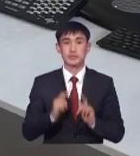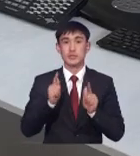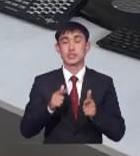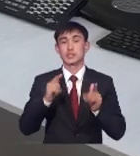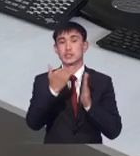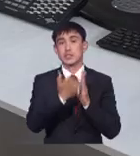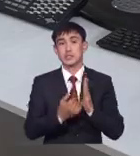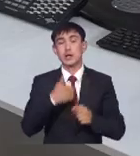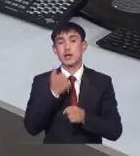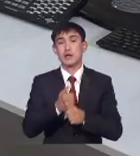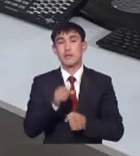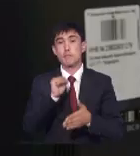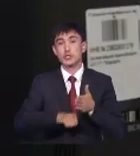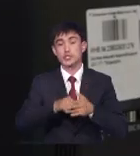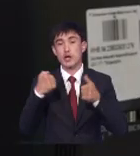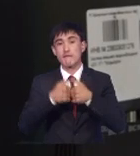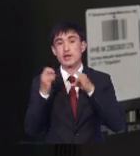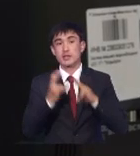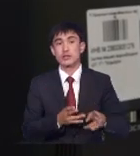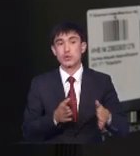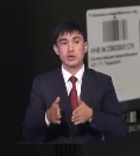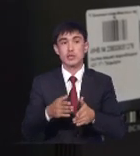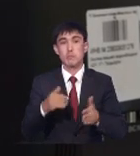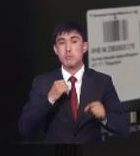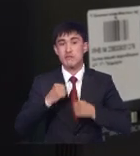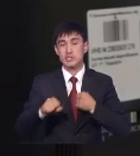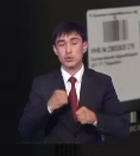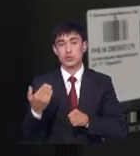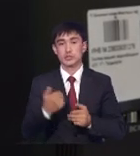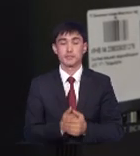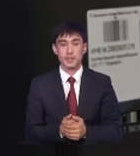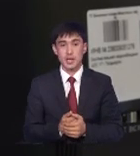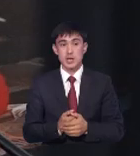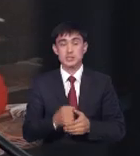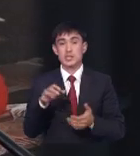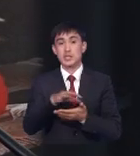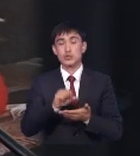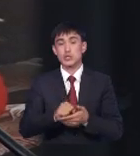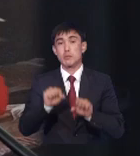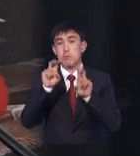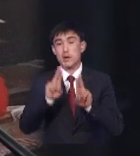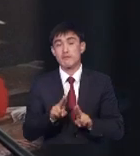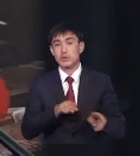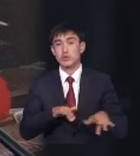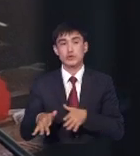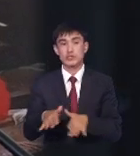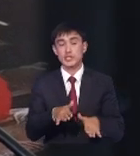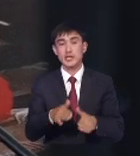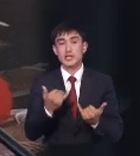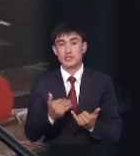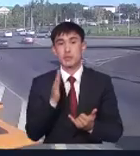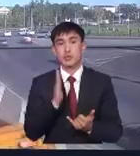статистике основная причина аварий на дорогах - это превышение скоростного режима за нарушение правил дорожного движения